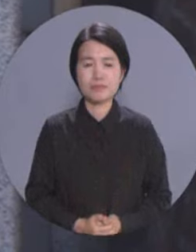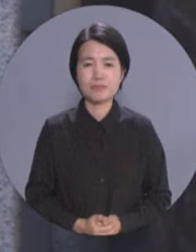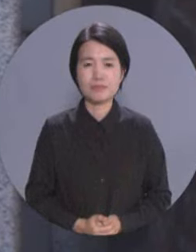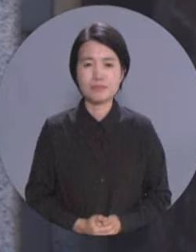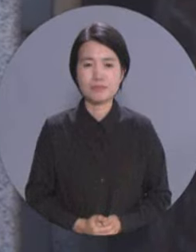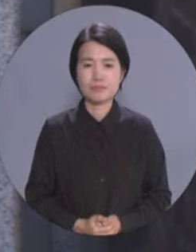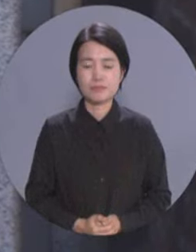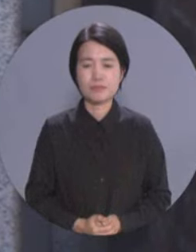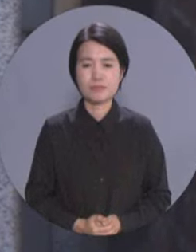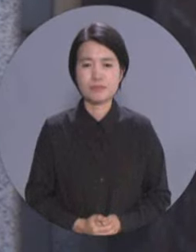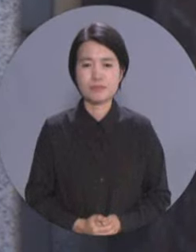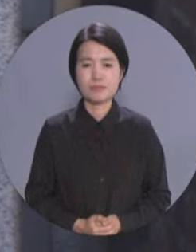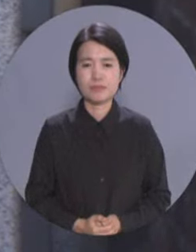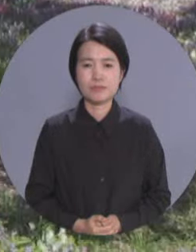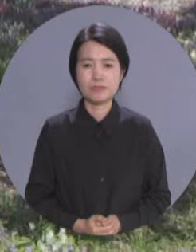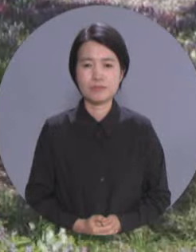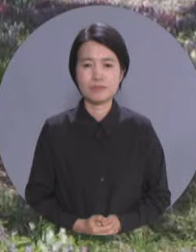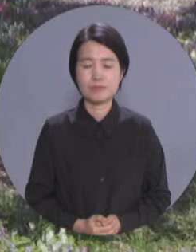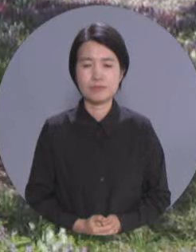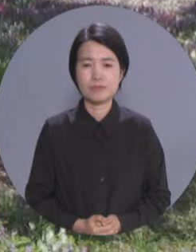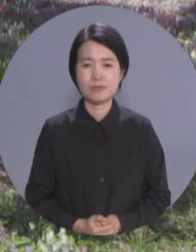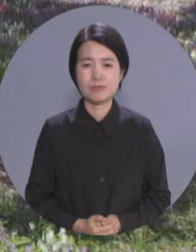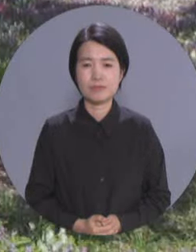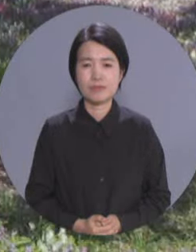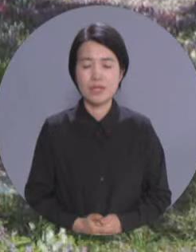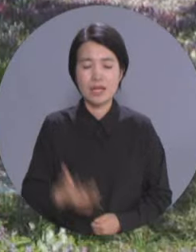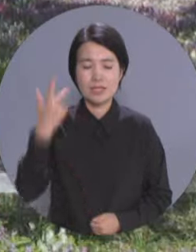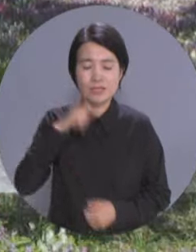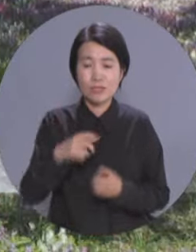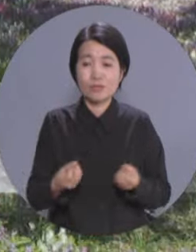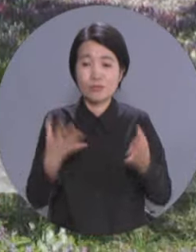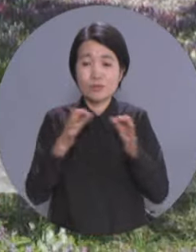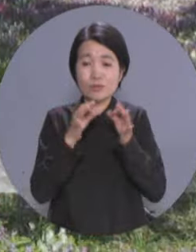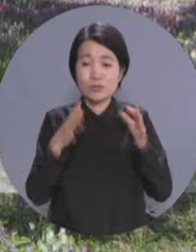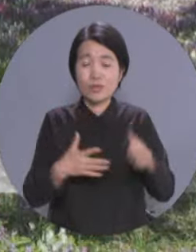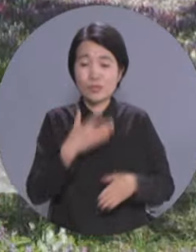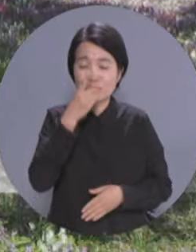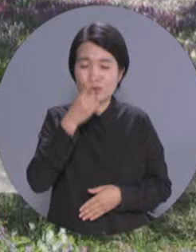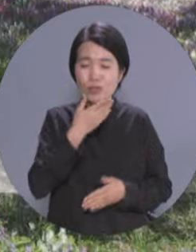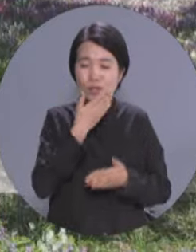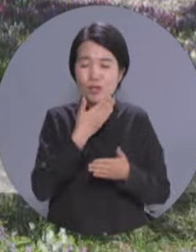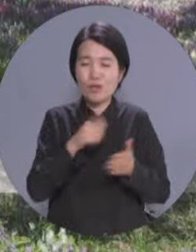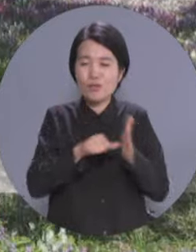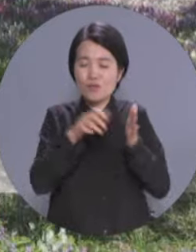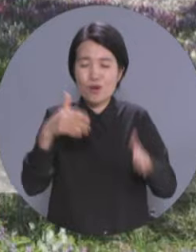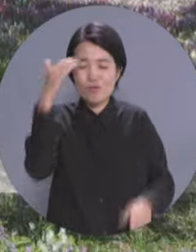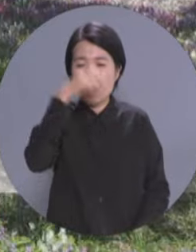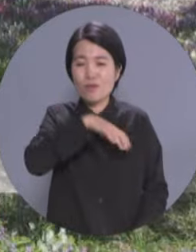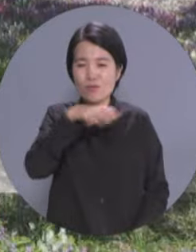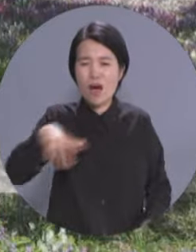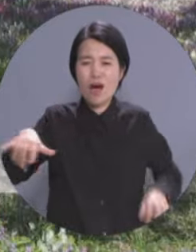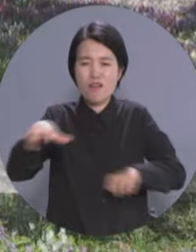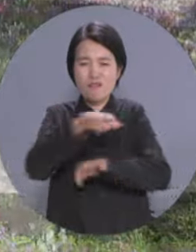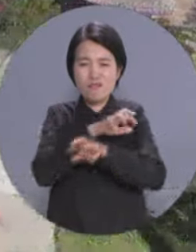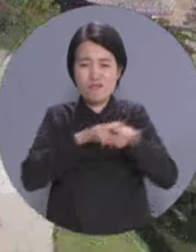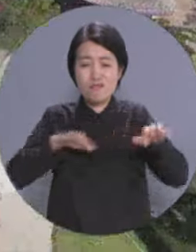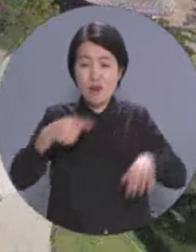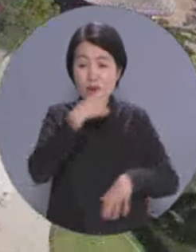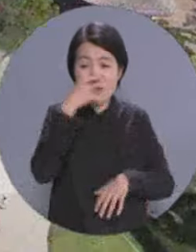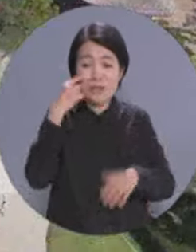뉴스 김입니다 지난 추석 연휴 기간 순천의 주요 관광지에 구름인파가 몰린